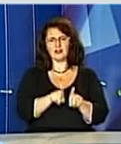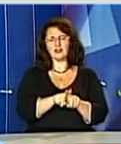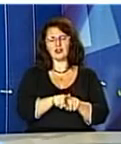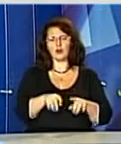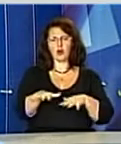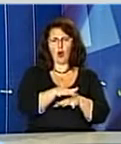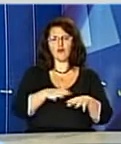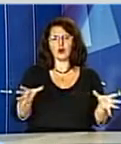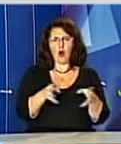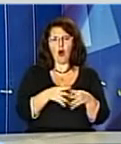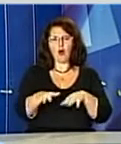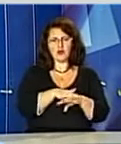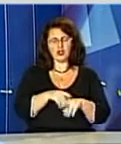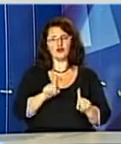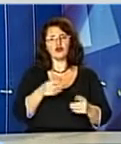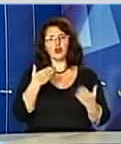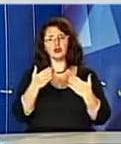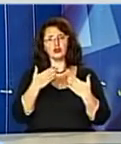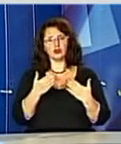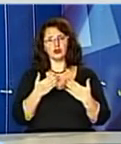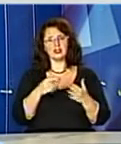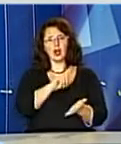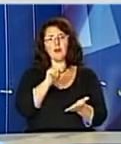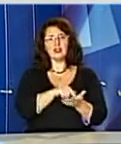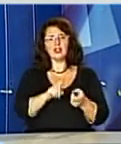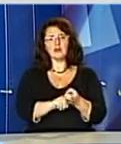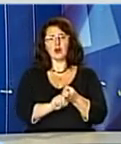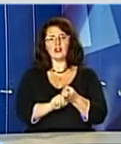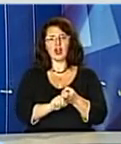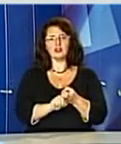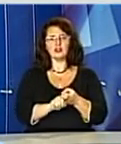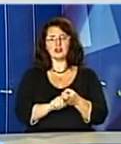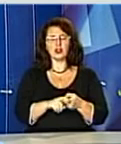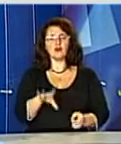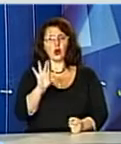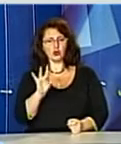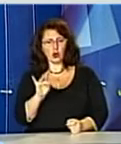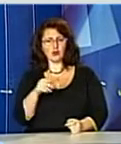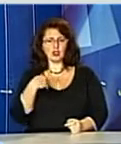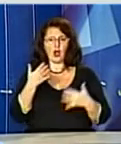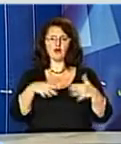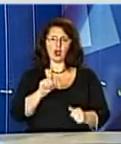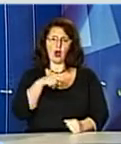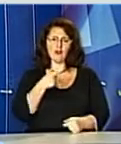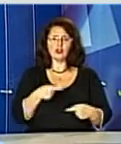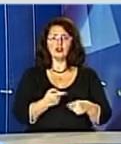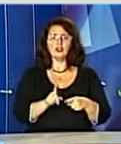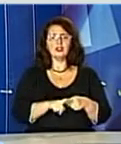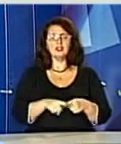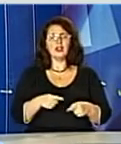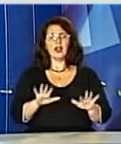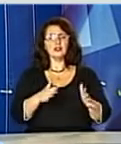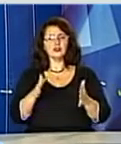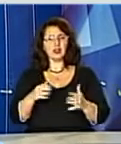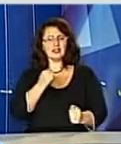він вже пішов. Що стосується власне питання, пов'язаного з Дробичиною, то я вже казав, тут ситуація, на жаль,